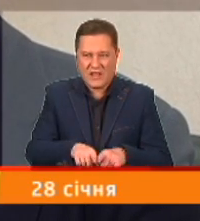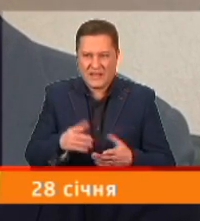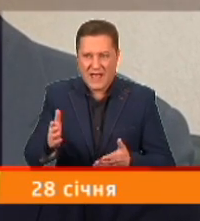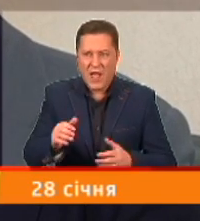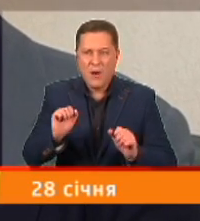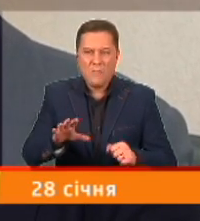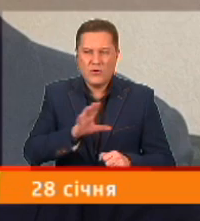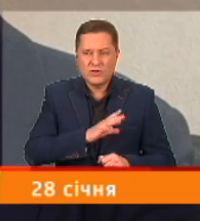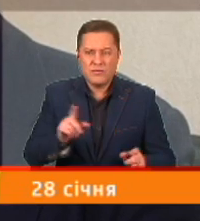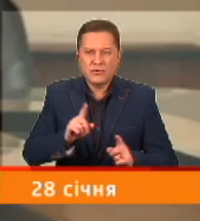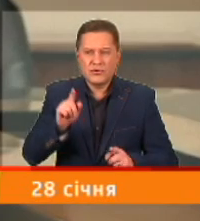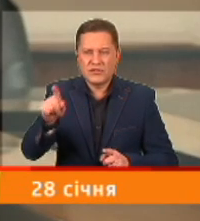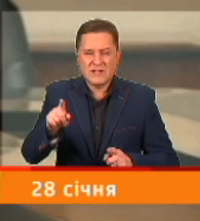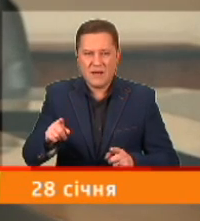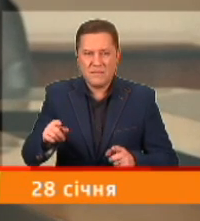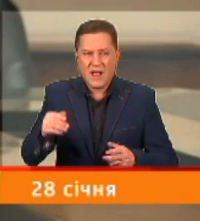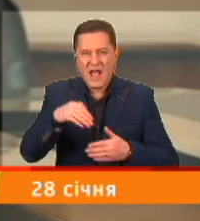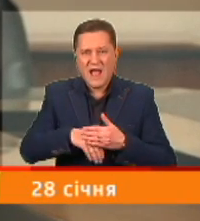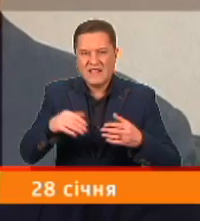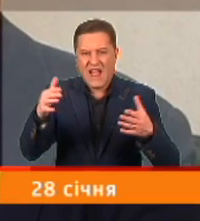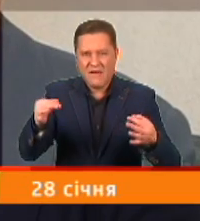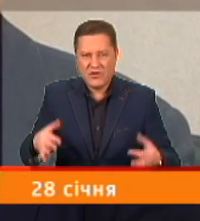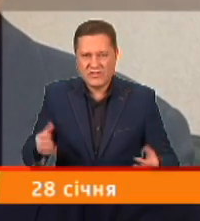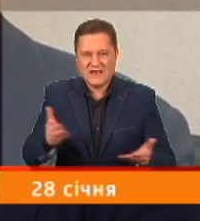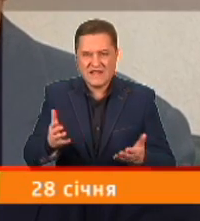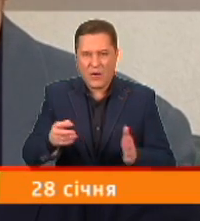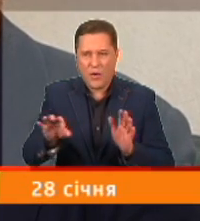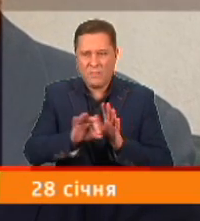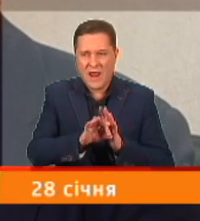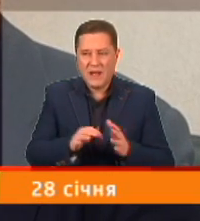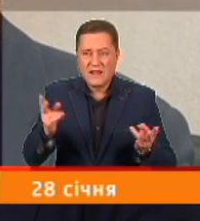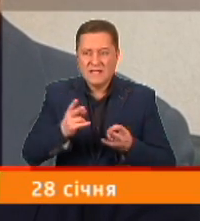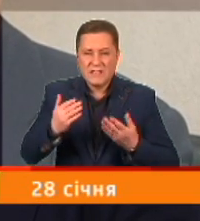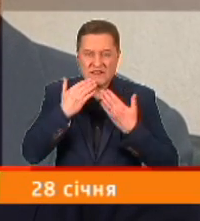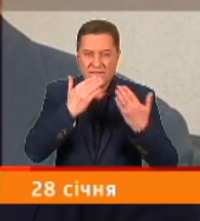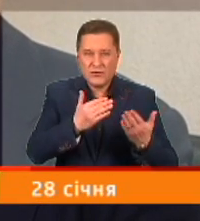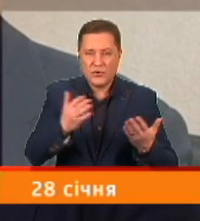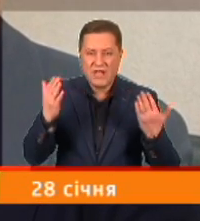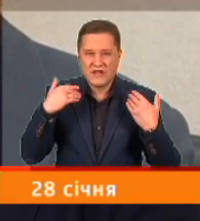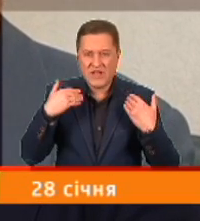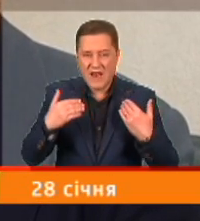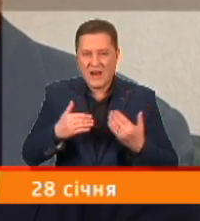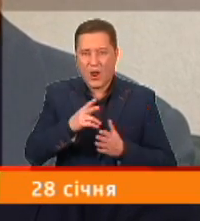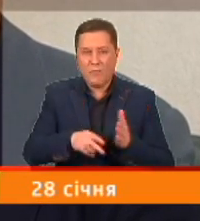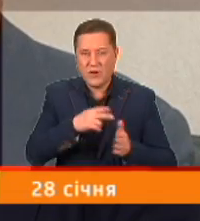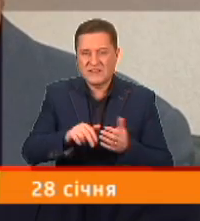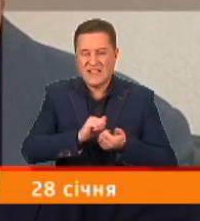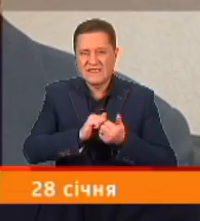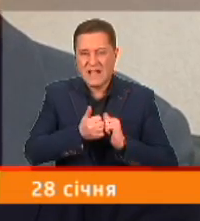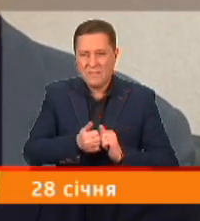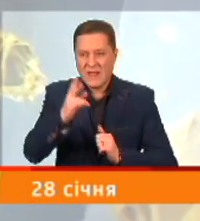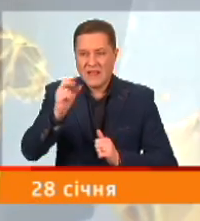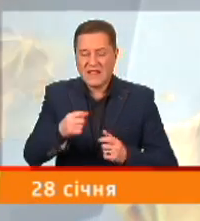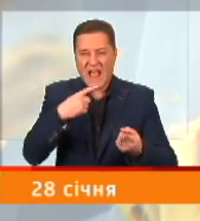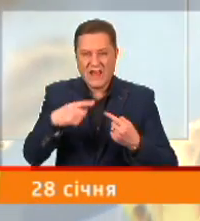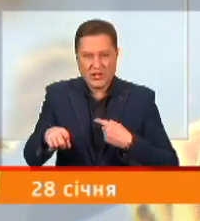може бути, що там наволочка з якоюсь плямкою. Вам достатньо звернутися до начальника поїзда, вам її безумовно замінять на